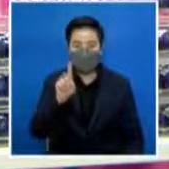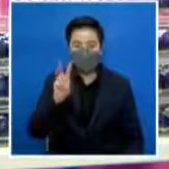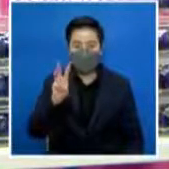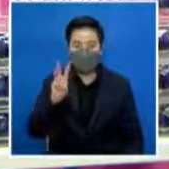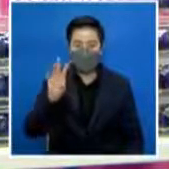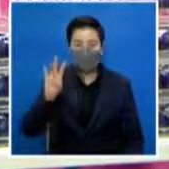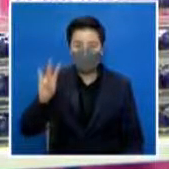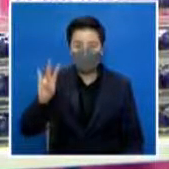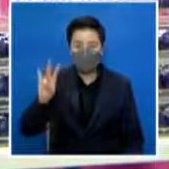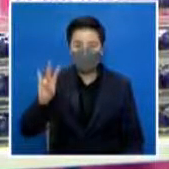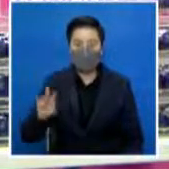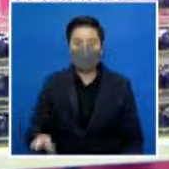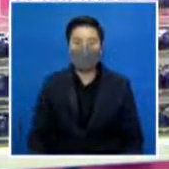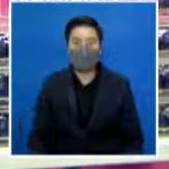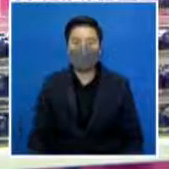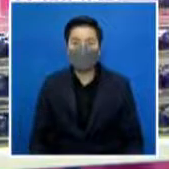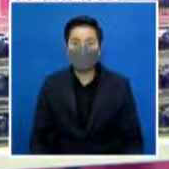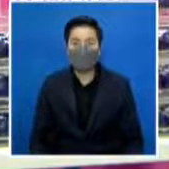7292167